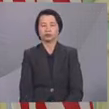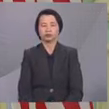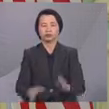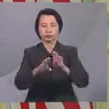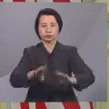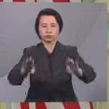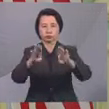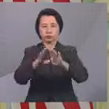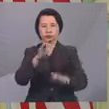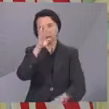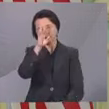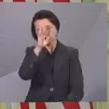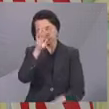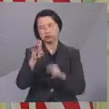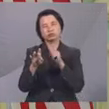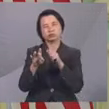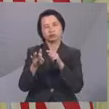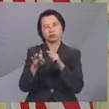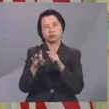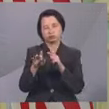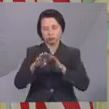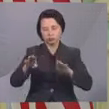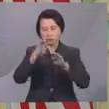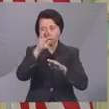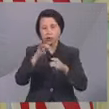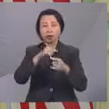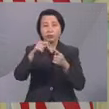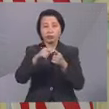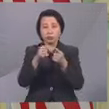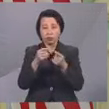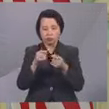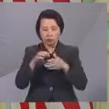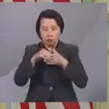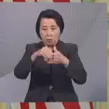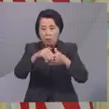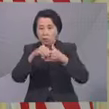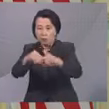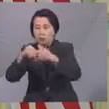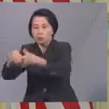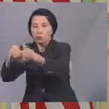Berita palsu ini sebenarnya apabila disebarkan